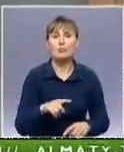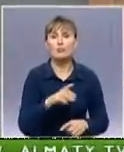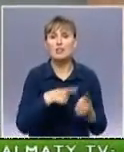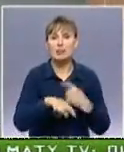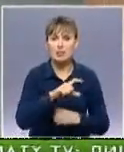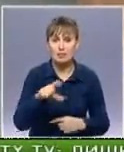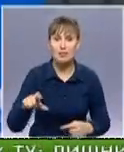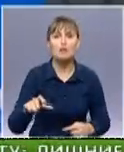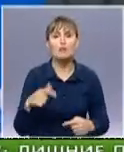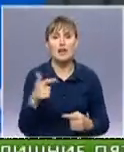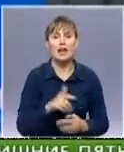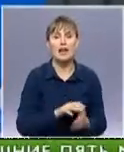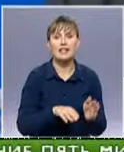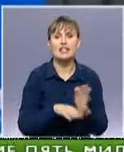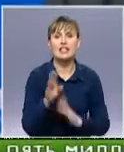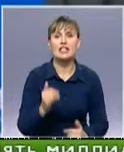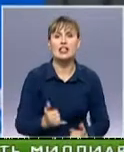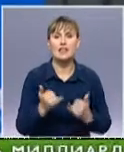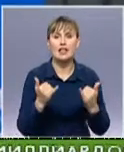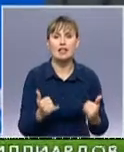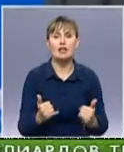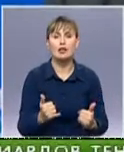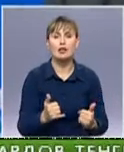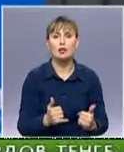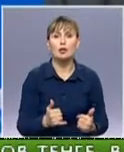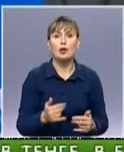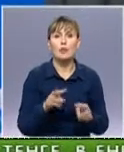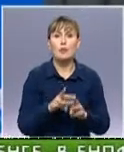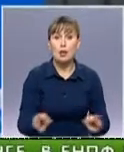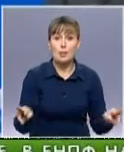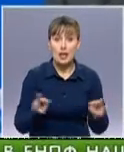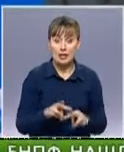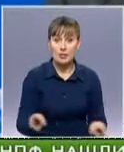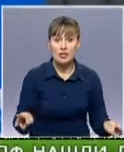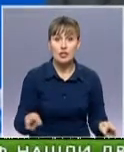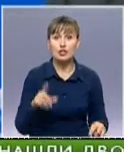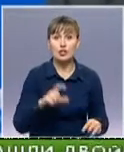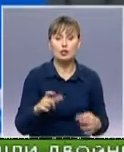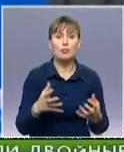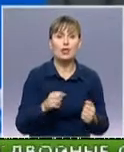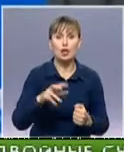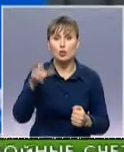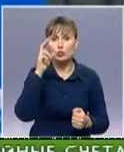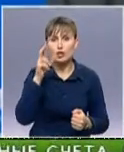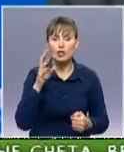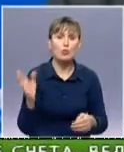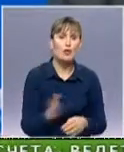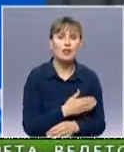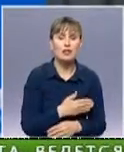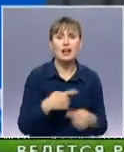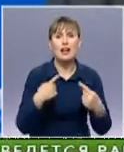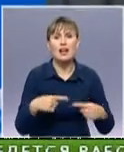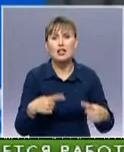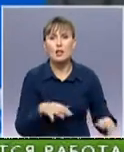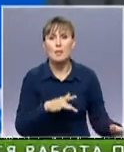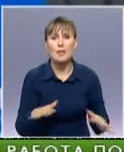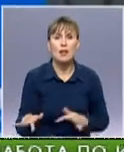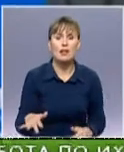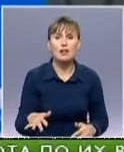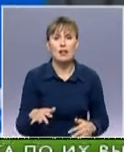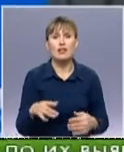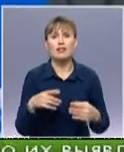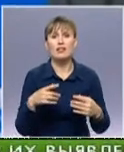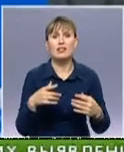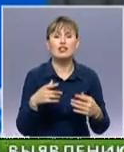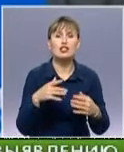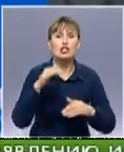гарантировано. Поручение соответствующее правительство, премьер-министра принять государственным органам исчерпывающие меры по недопущению снижения объема выпуска в